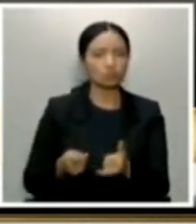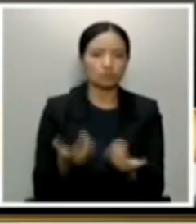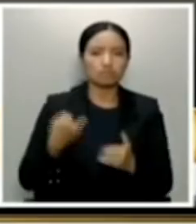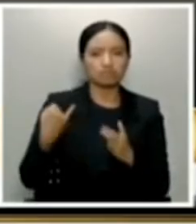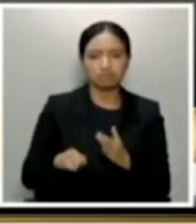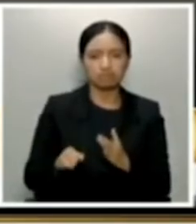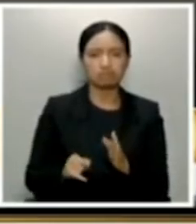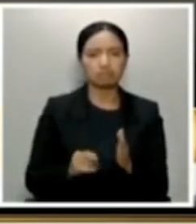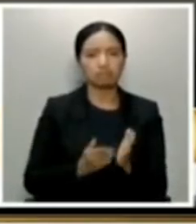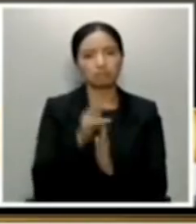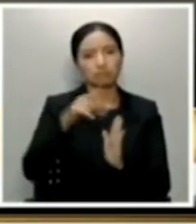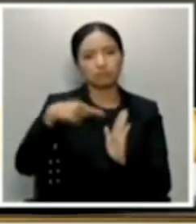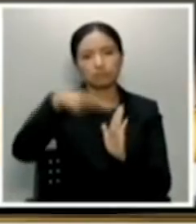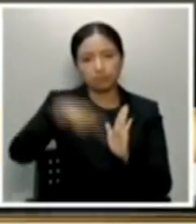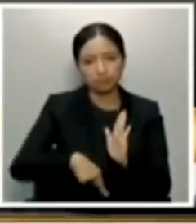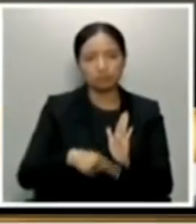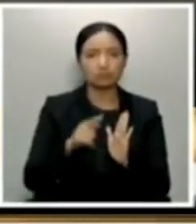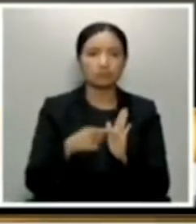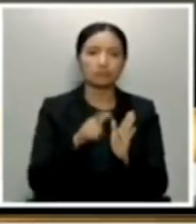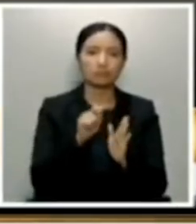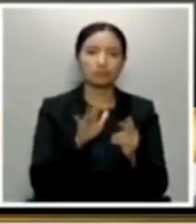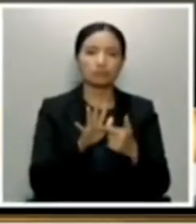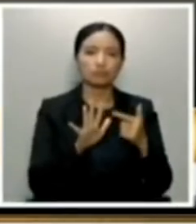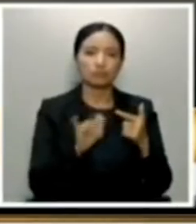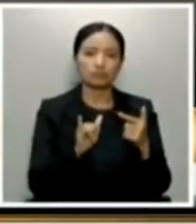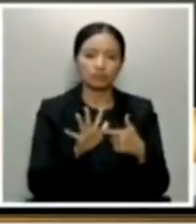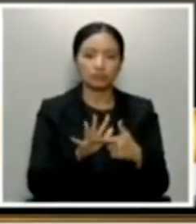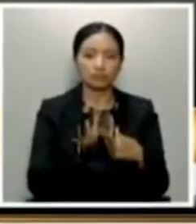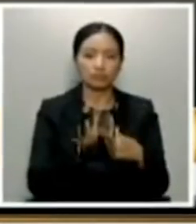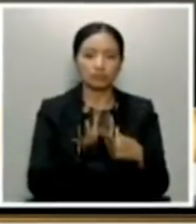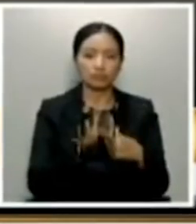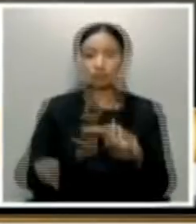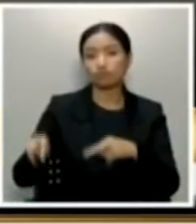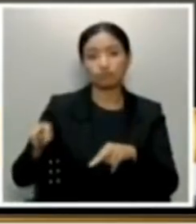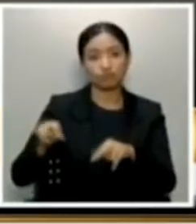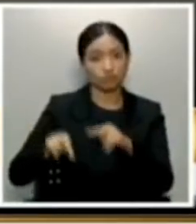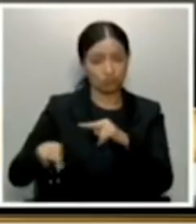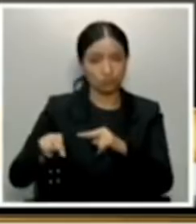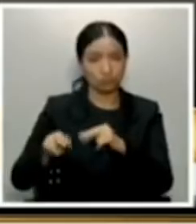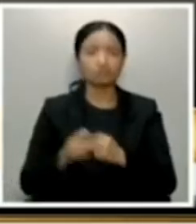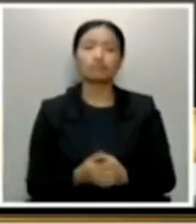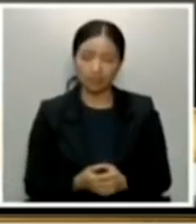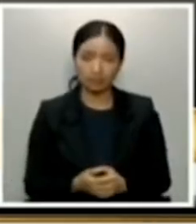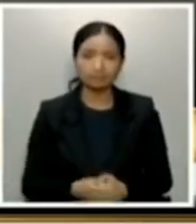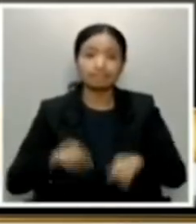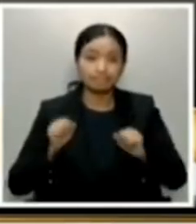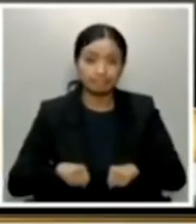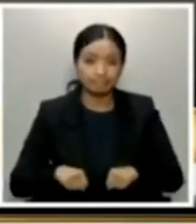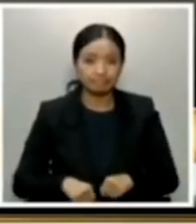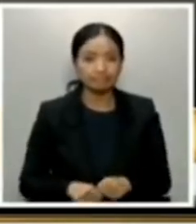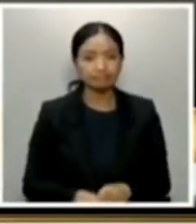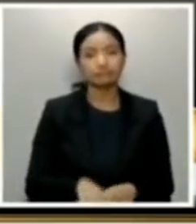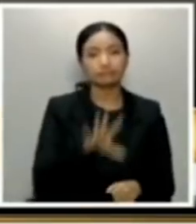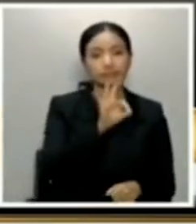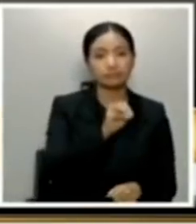ทั้งทางแพ่งอาญาและทางวินัยคุ้มกันไปถึงขนาดนั้นเพราะฉะนั้นตกลงว่า97กับ